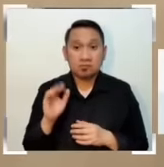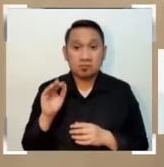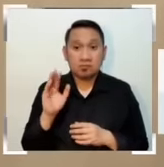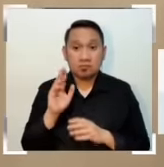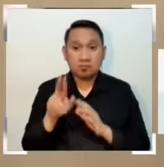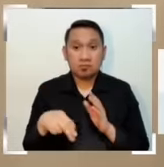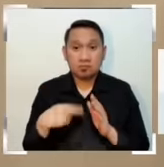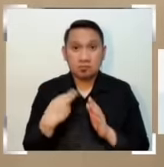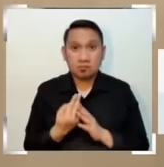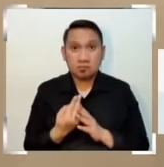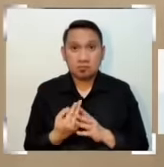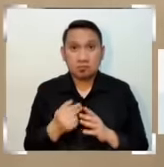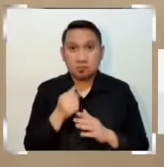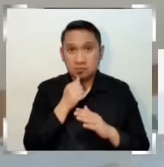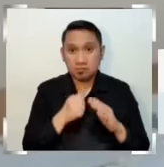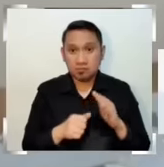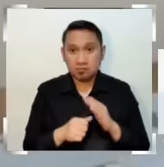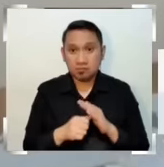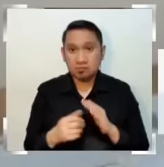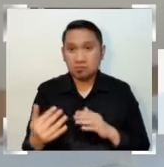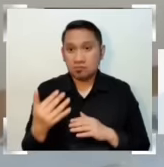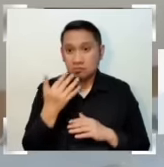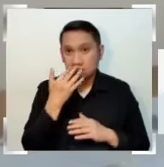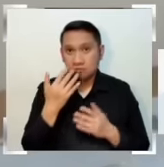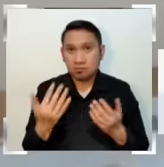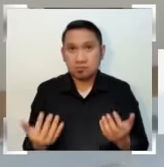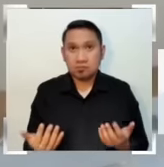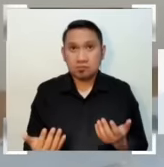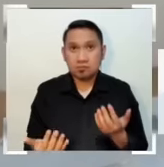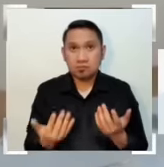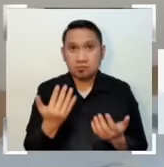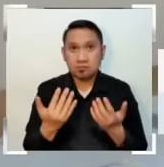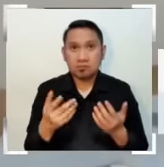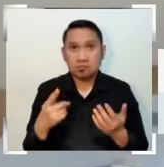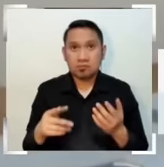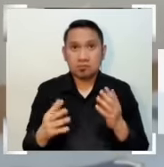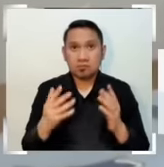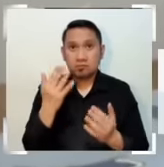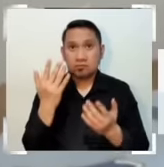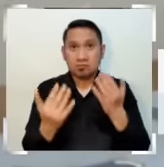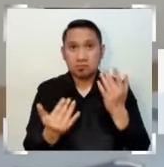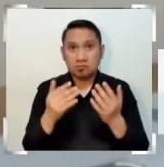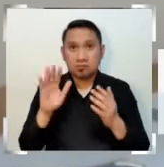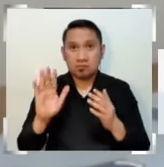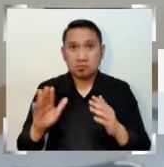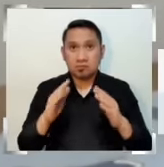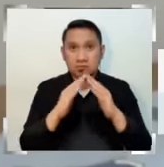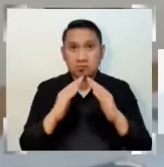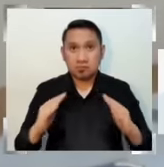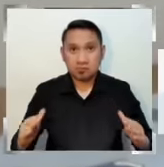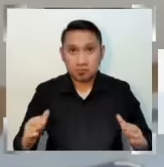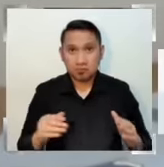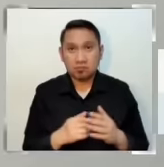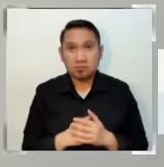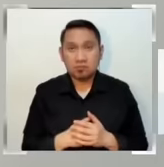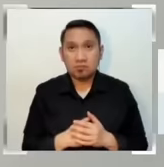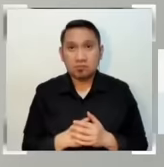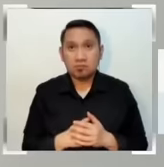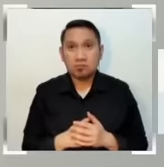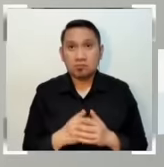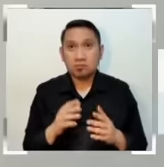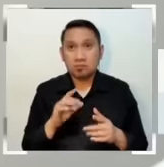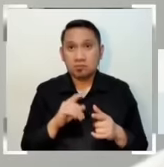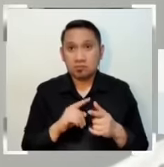sa makaamoy ng usok. Sinusunog na pala ng Hamas ang kanyang bahay. Biglang may kumatok ulit